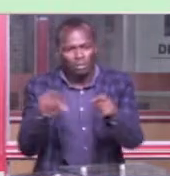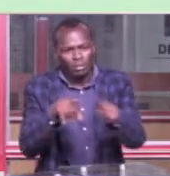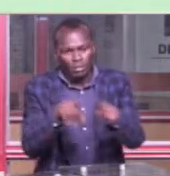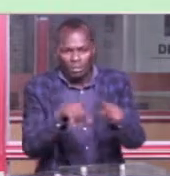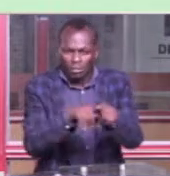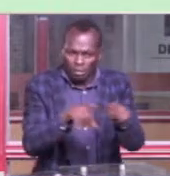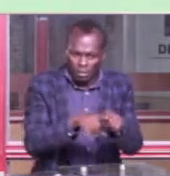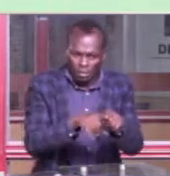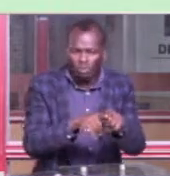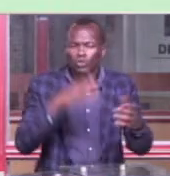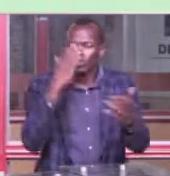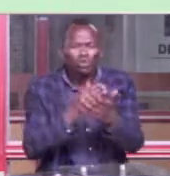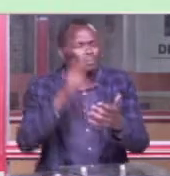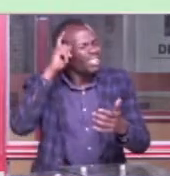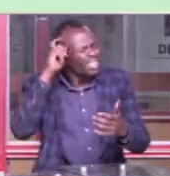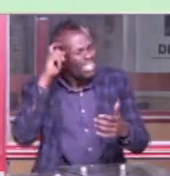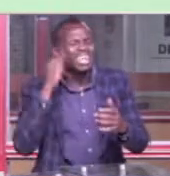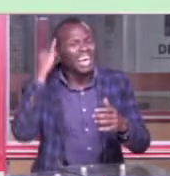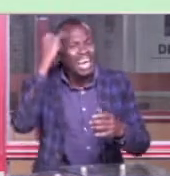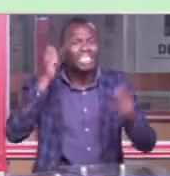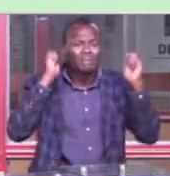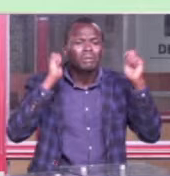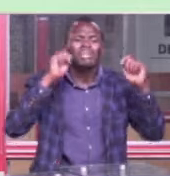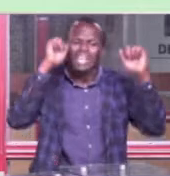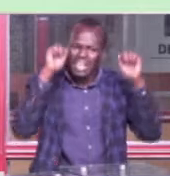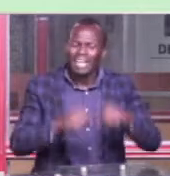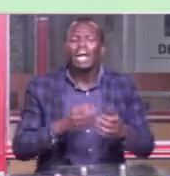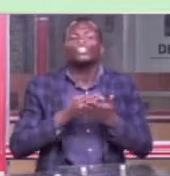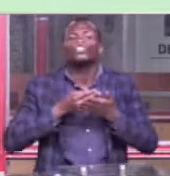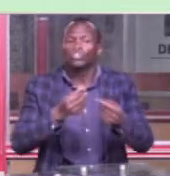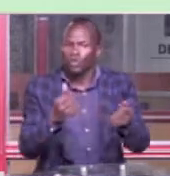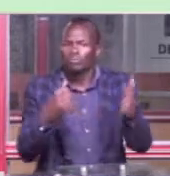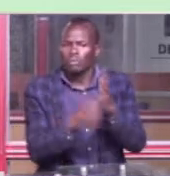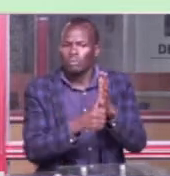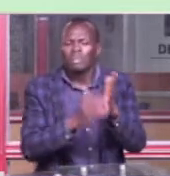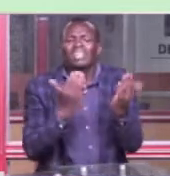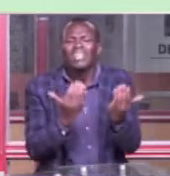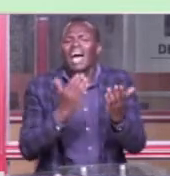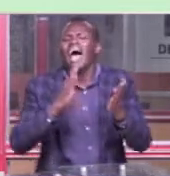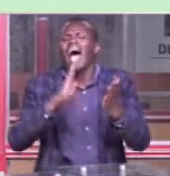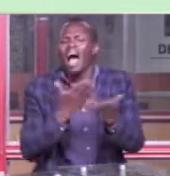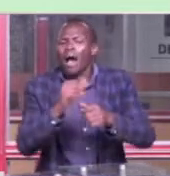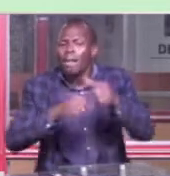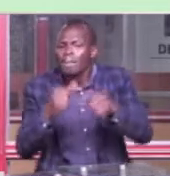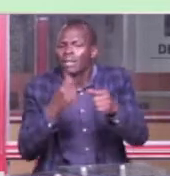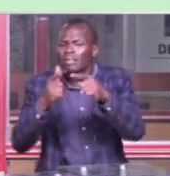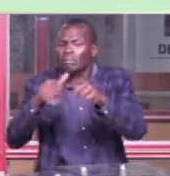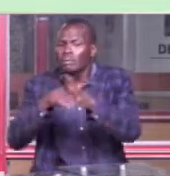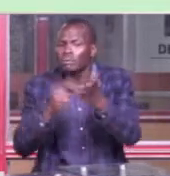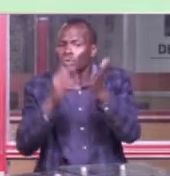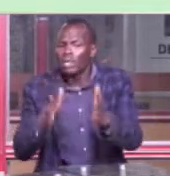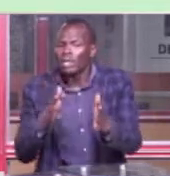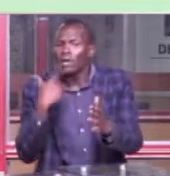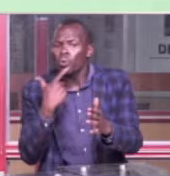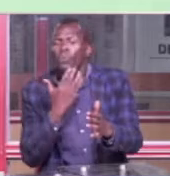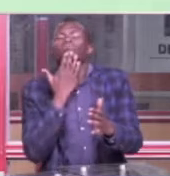resolve everything. What about the Ugandans who want better health? What if the Ugandans go on strike?